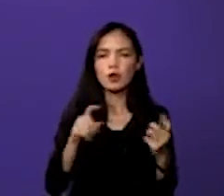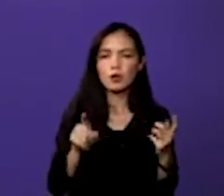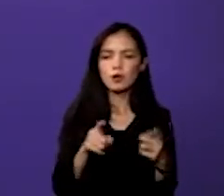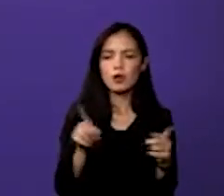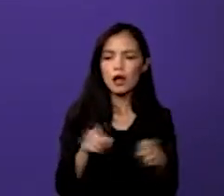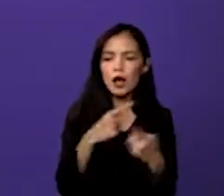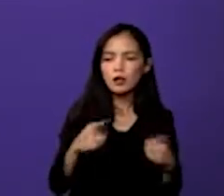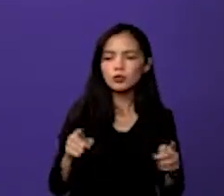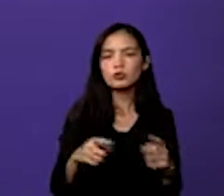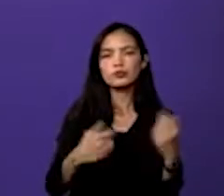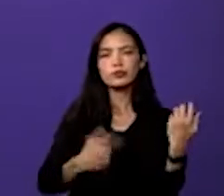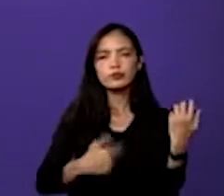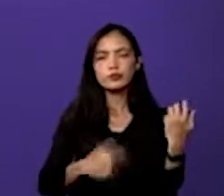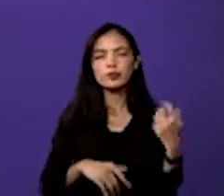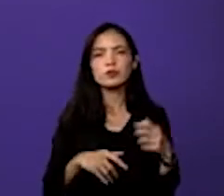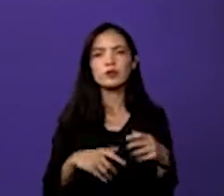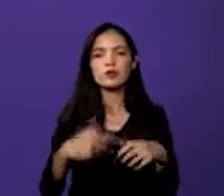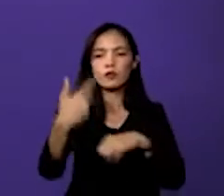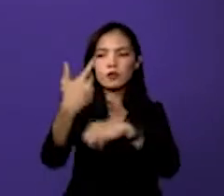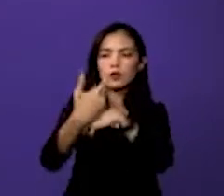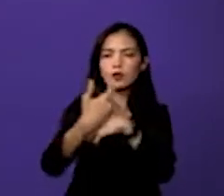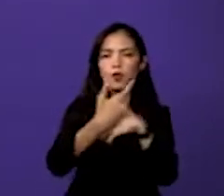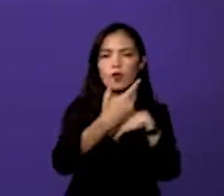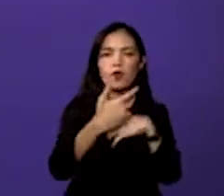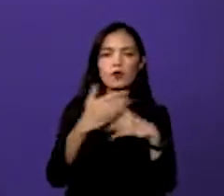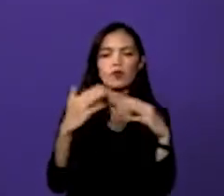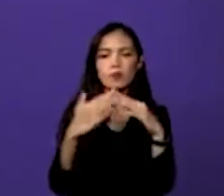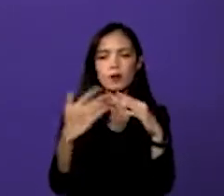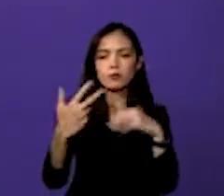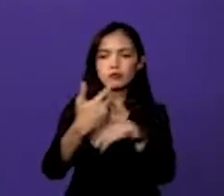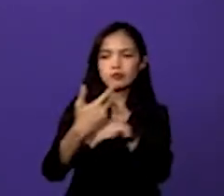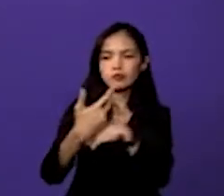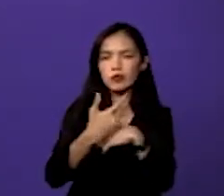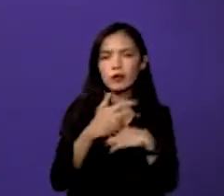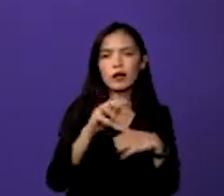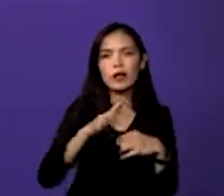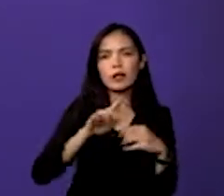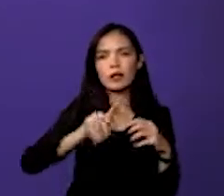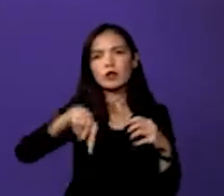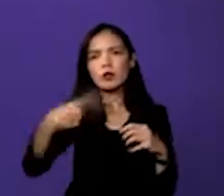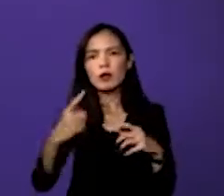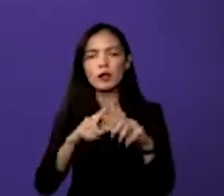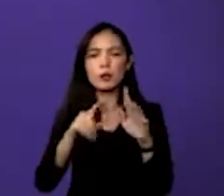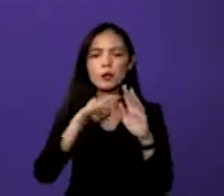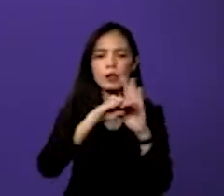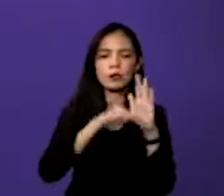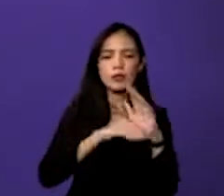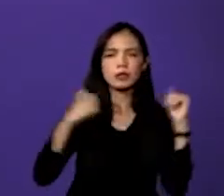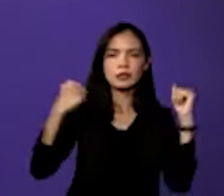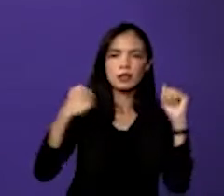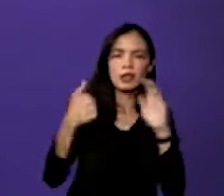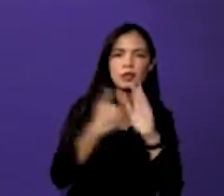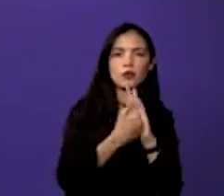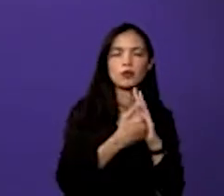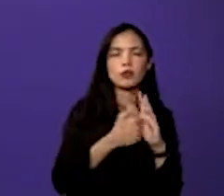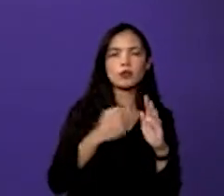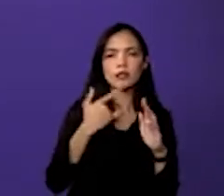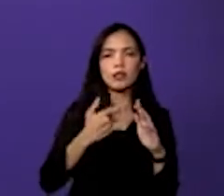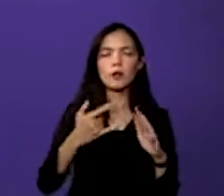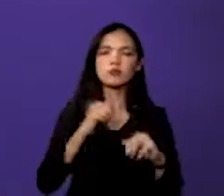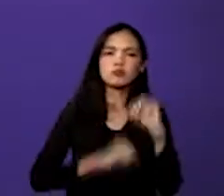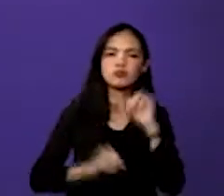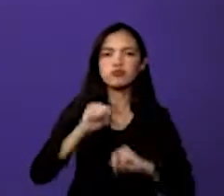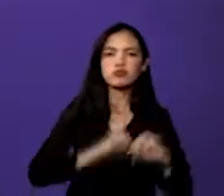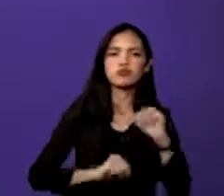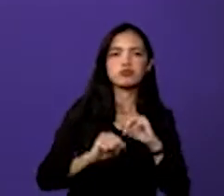di kadang di indoor Terus kalau emang ini kita tetap ngikutin protokol tapi di luar gitu jadi ya tetap produktif aja sih selama